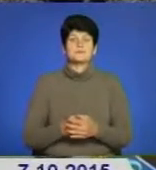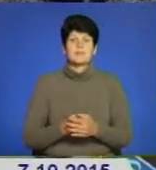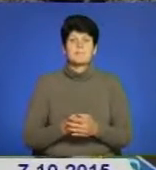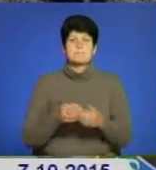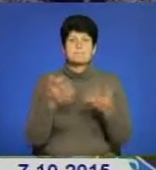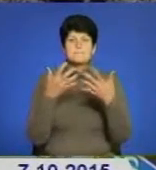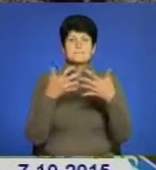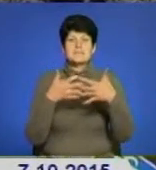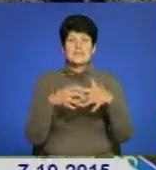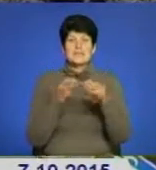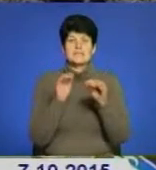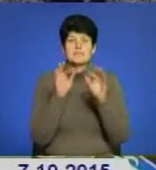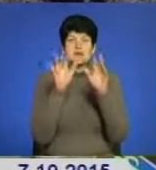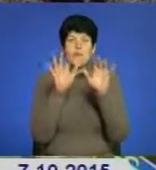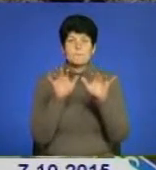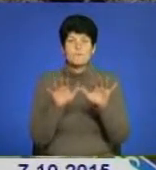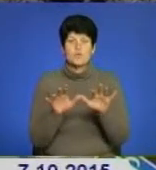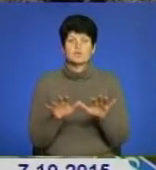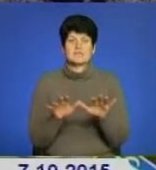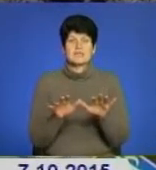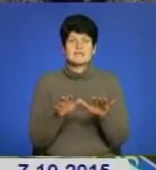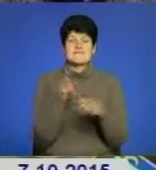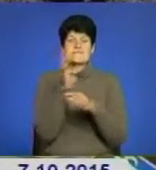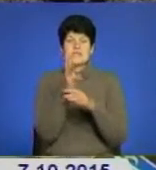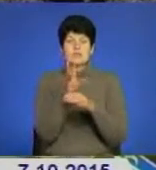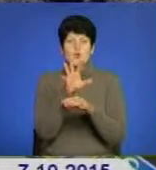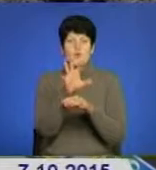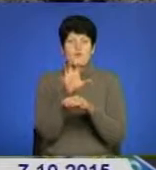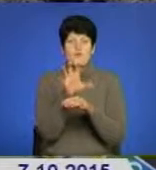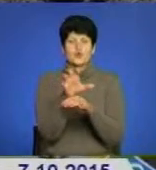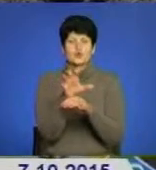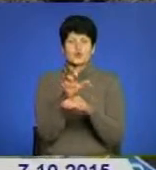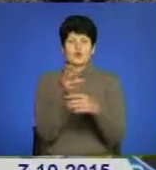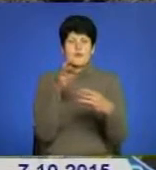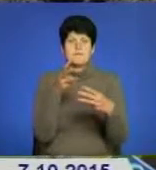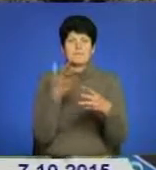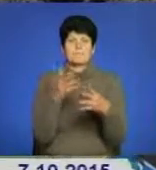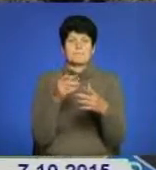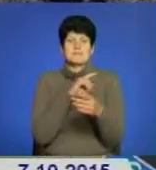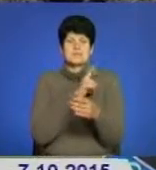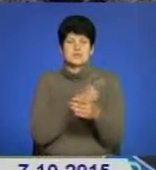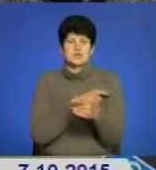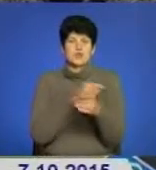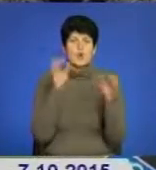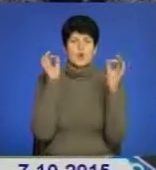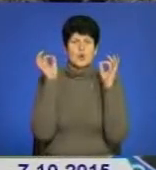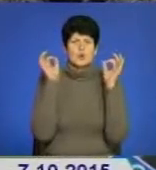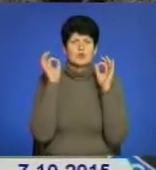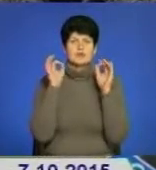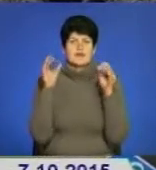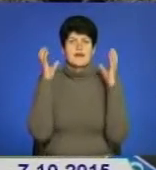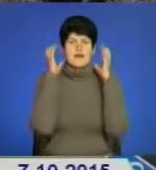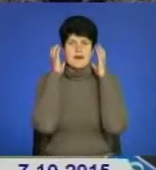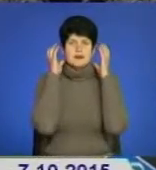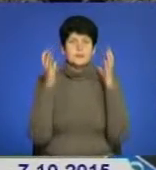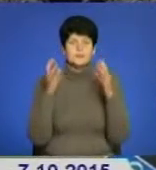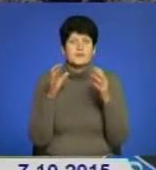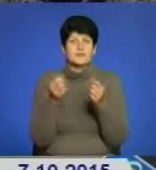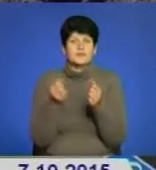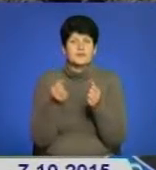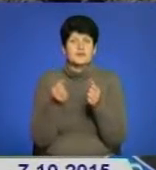приладами – це комп'ютер, відео, фотокамери, підсилювачі, колонки, радіоприймачі, в тому